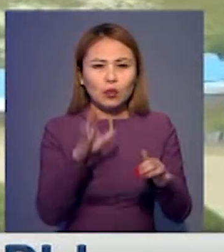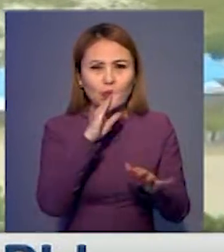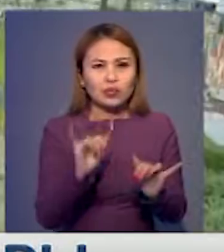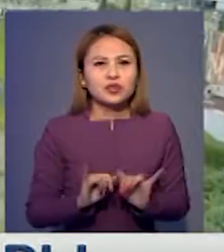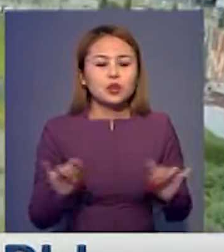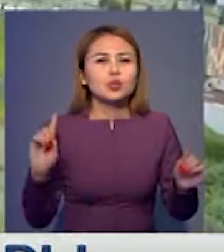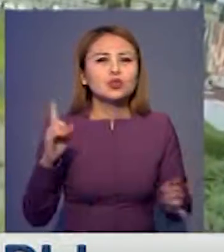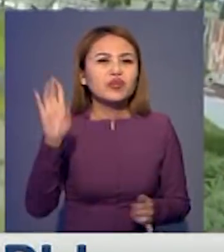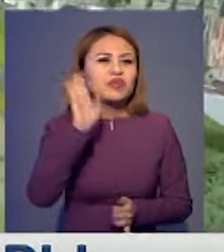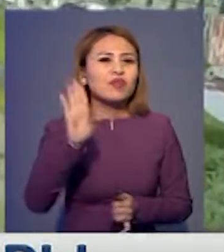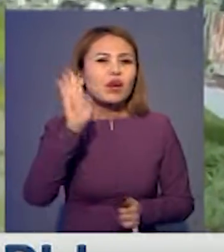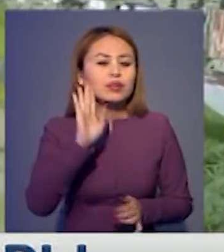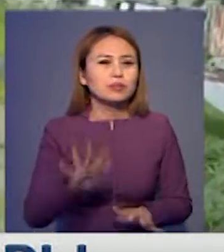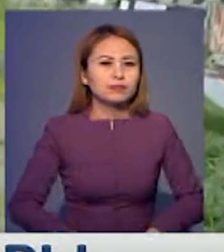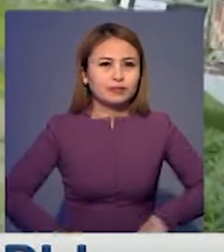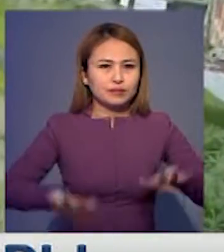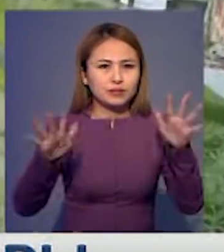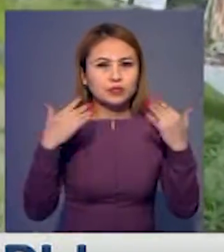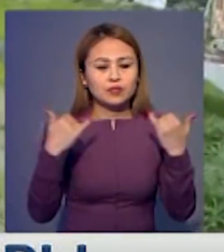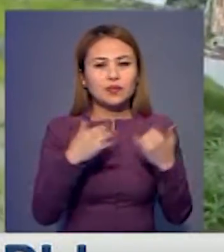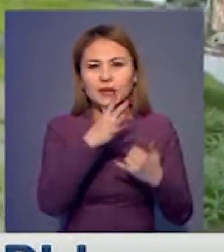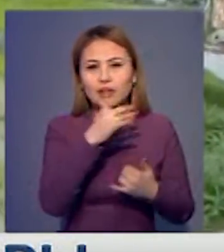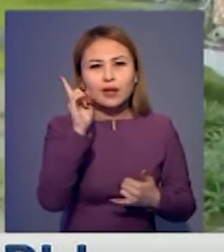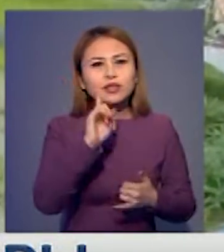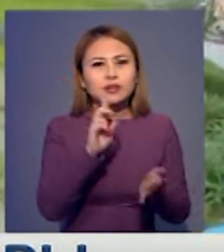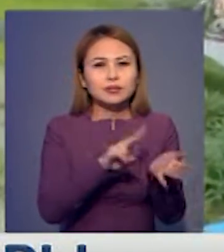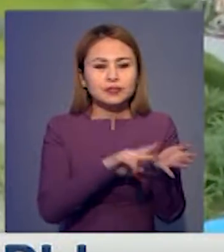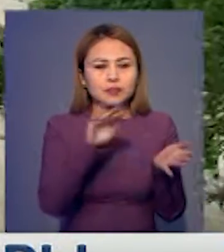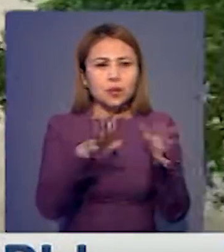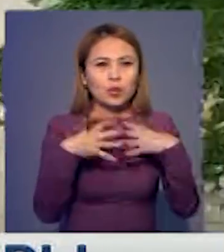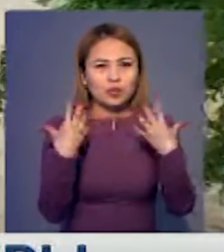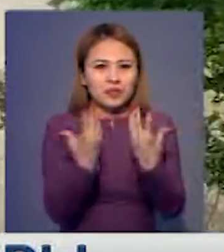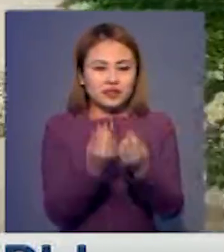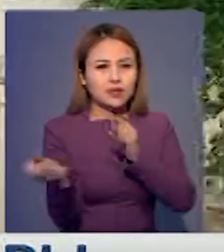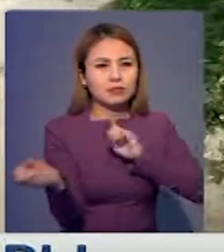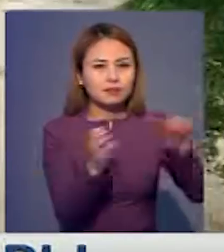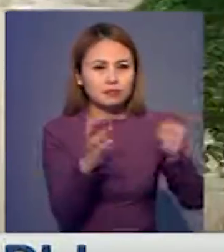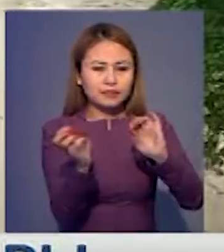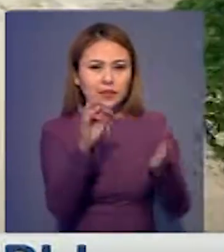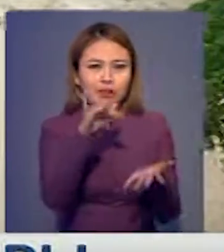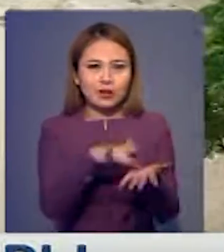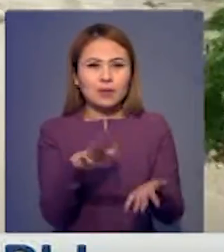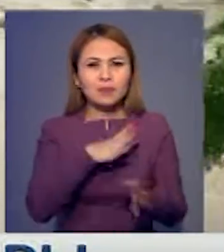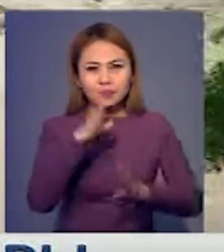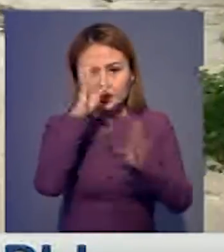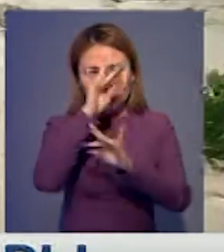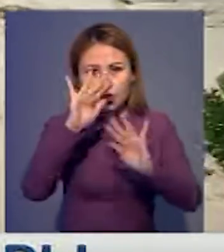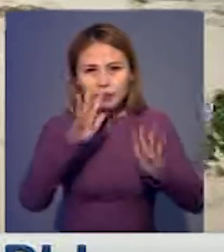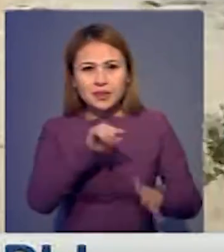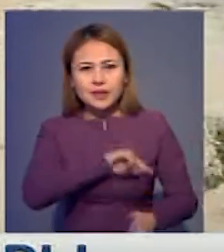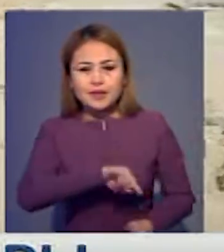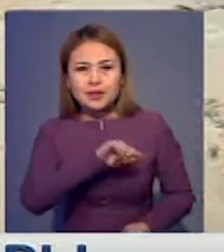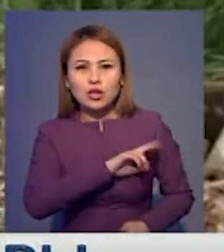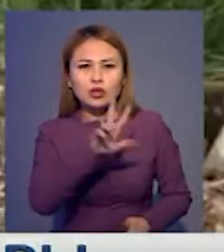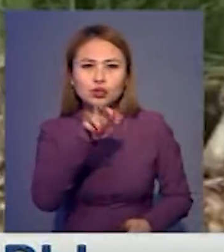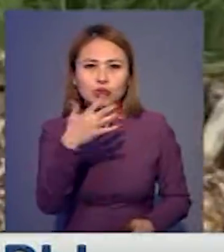мүмкін, өйткені су тасқыны үлкен аумақты шарпыған. Бүгінгі таңда 7000-дай отбасы эвакуациялық орталықтарға көшірілді. Табиғаттың тосын